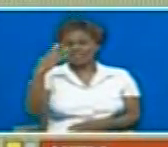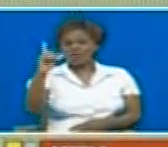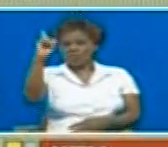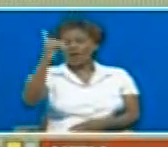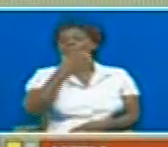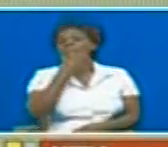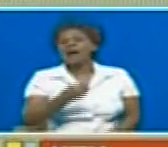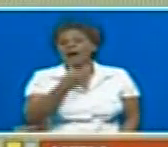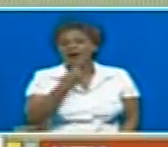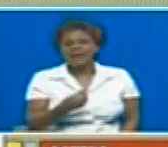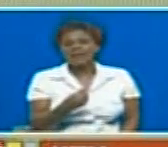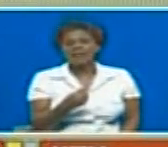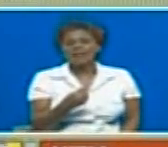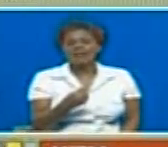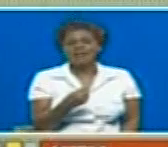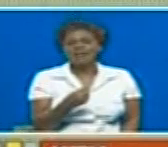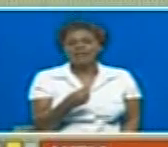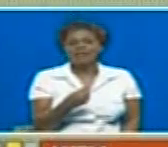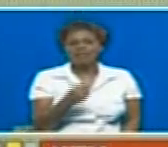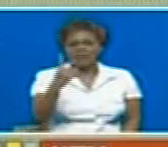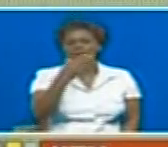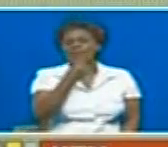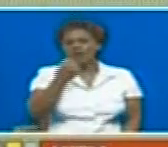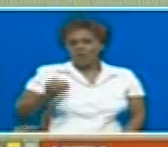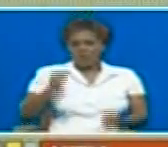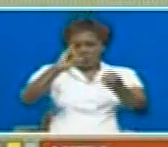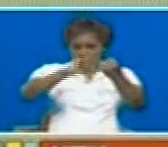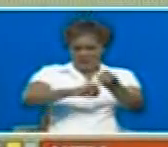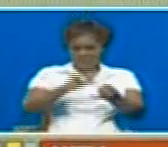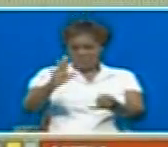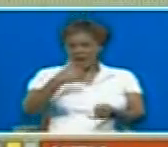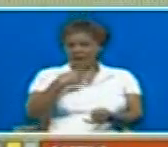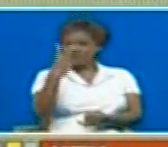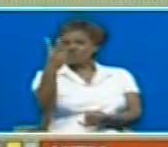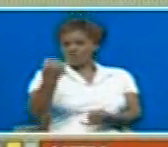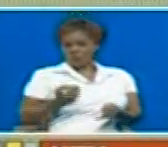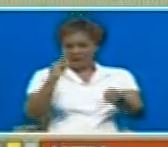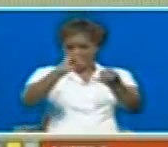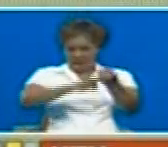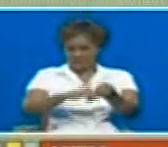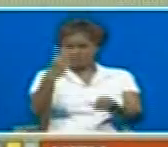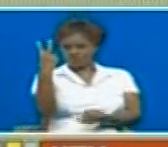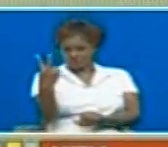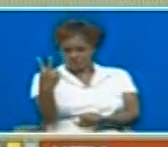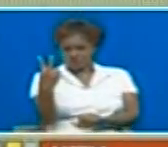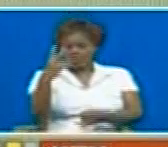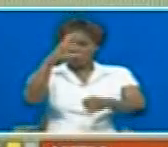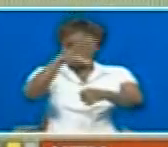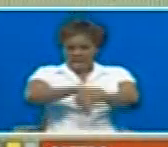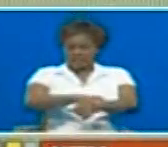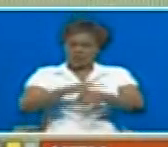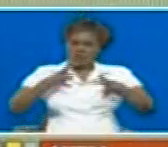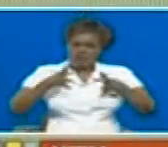mmoja mwenye ambaye mke wake ana wake wawili, mwenye wake wawili kumradhi, alipokamatwa na